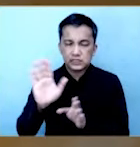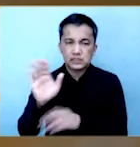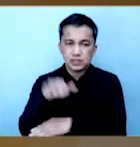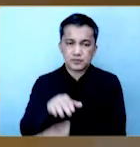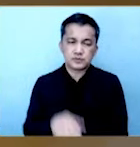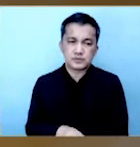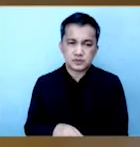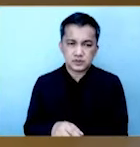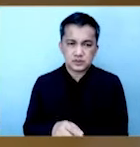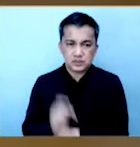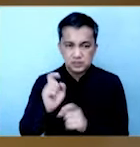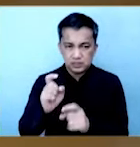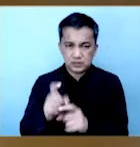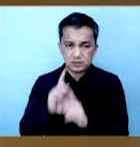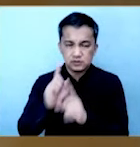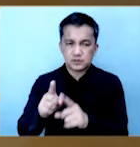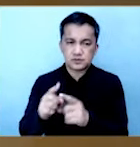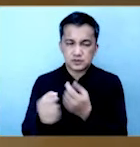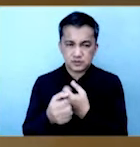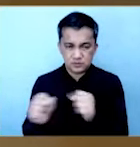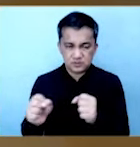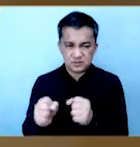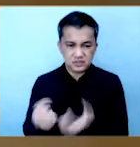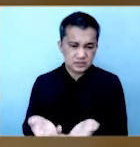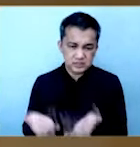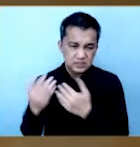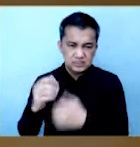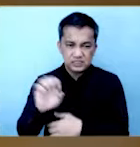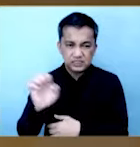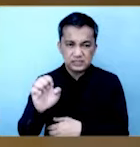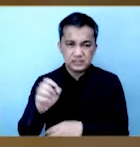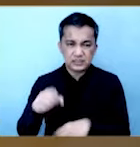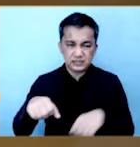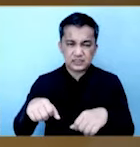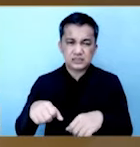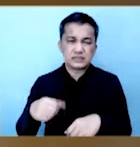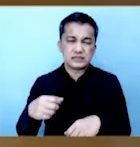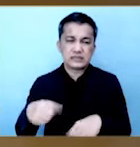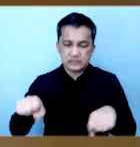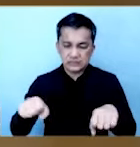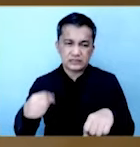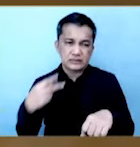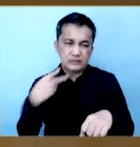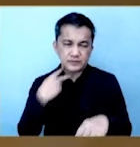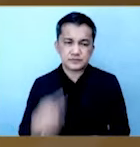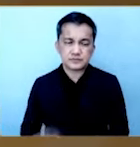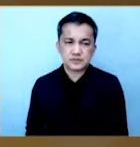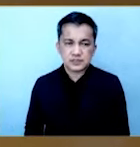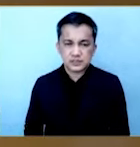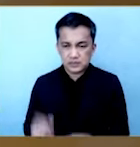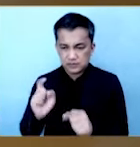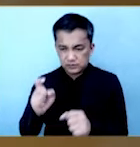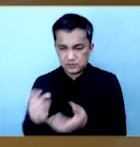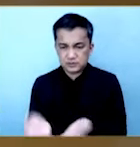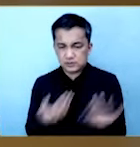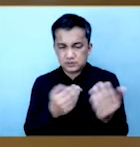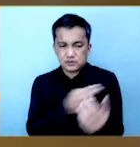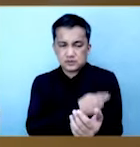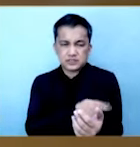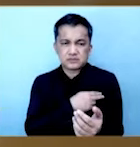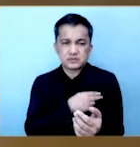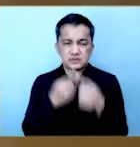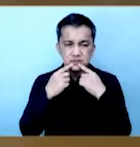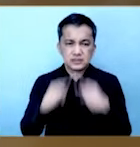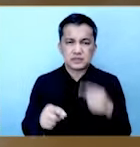namang rumespondi ang mga rescuer para alisin ang e-trike driver mula sa pagkakaipit. Agad siyang isinugod sa ospital pero idiniklang dead